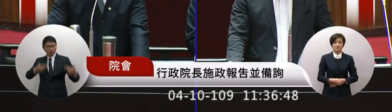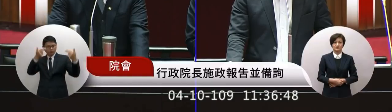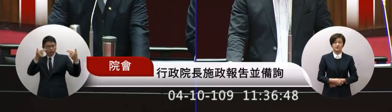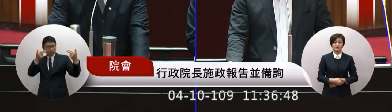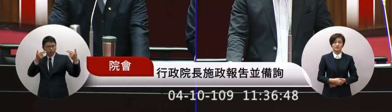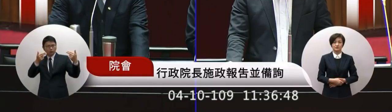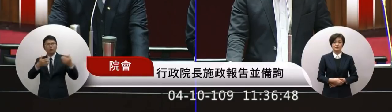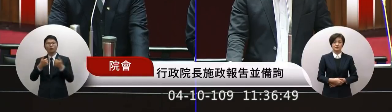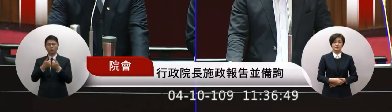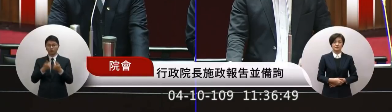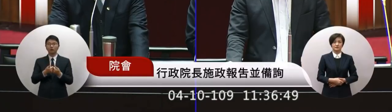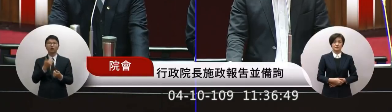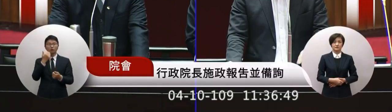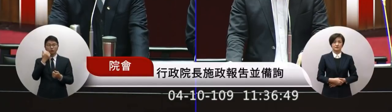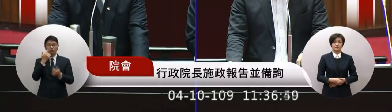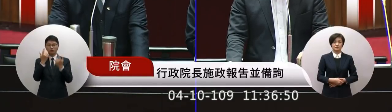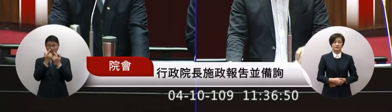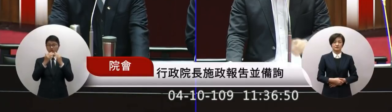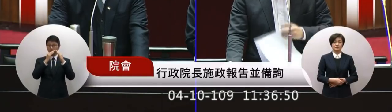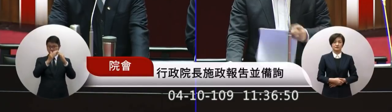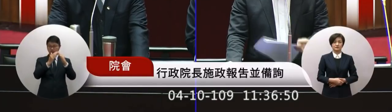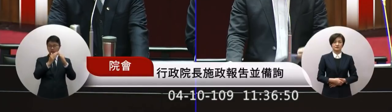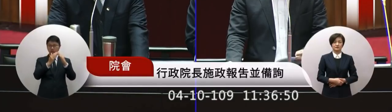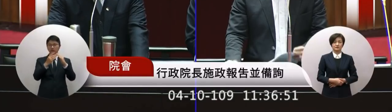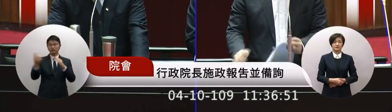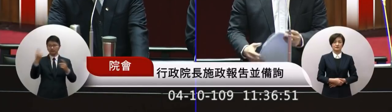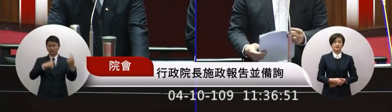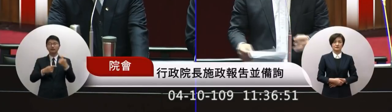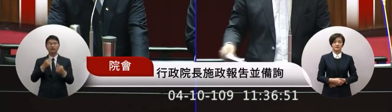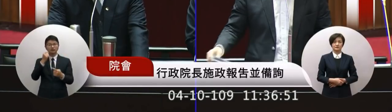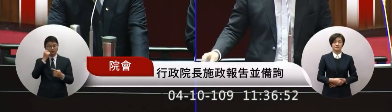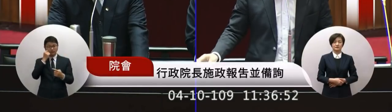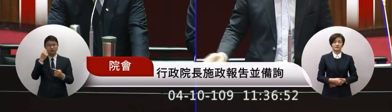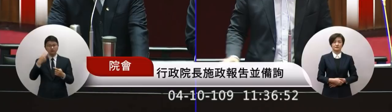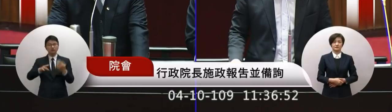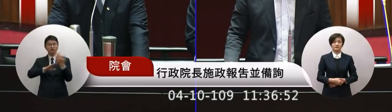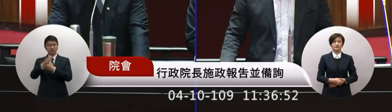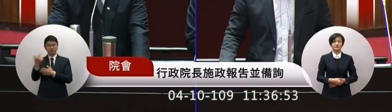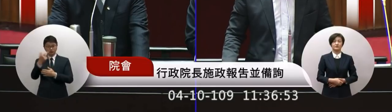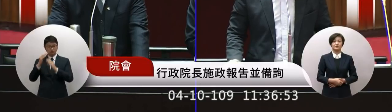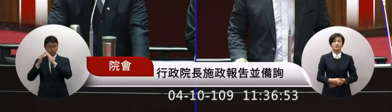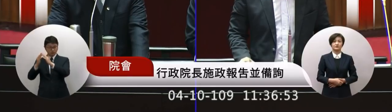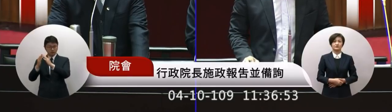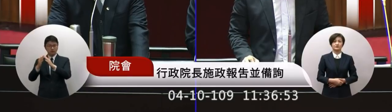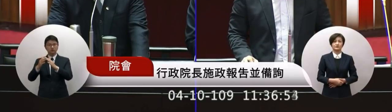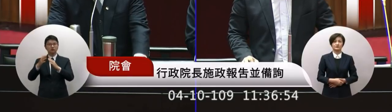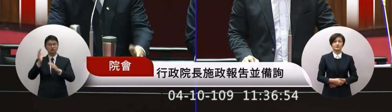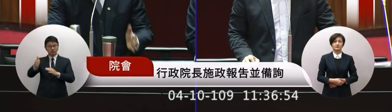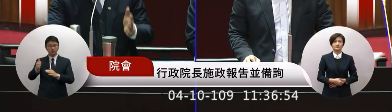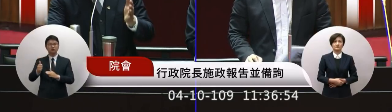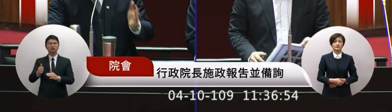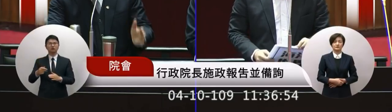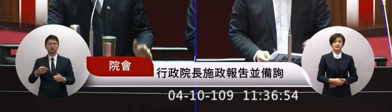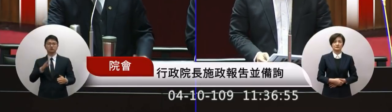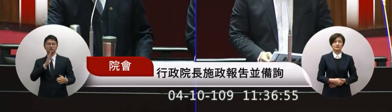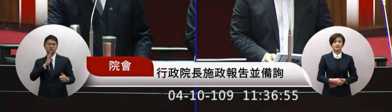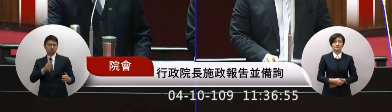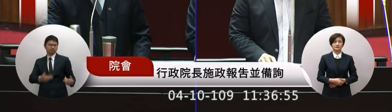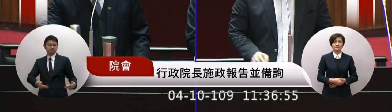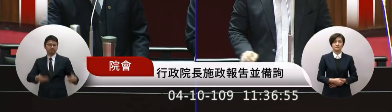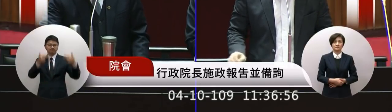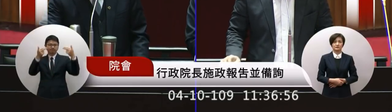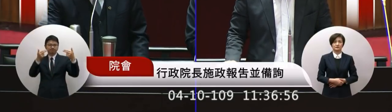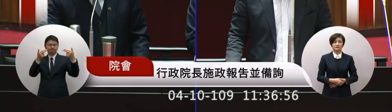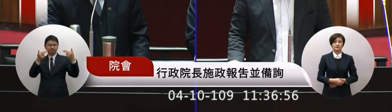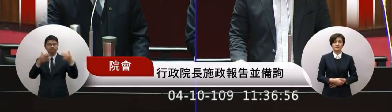予无伫台北市的部会，甲绿色的六都的市长，透过连线的方